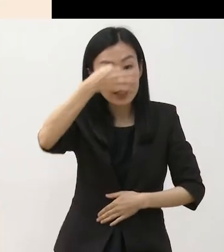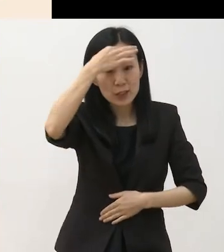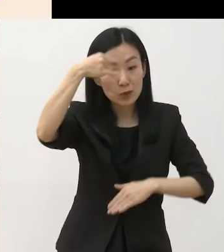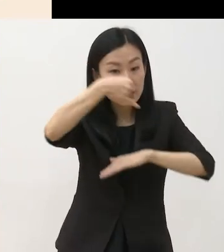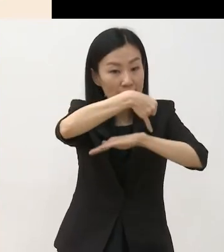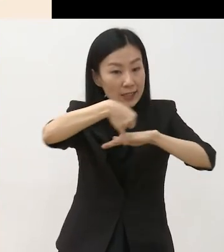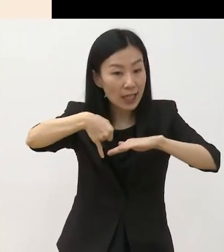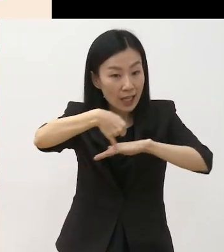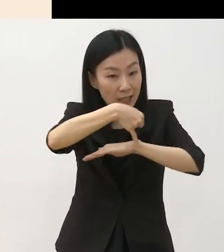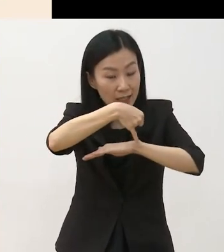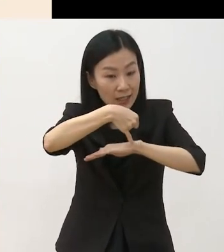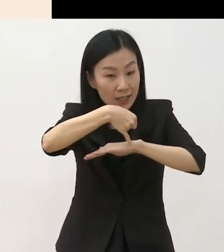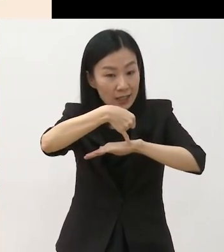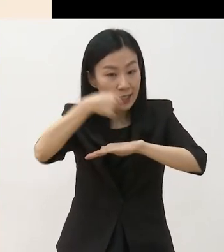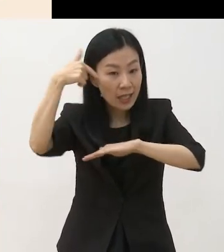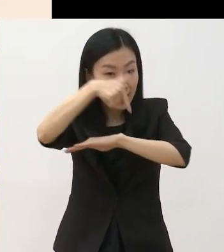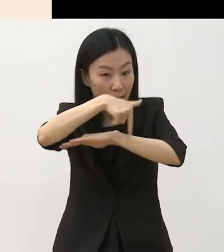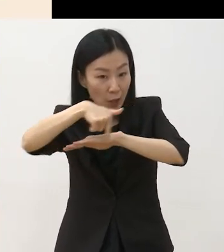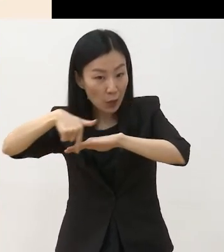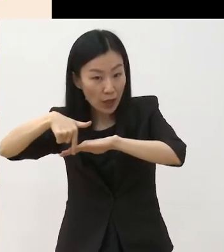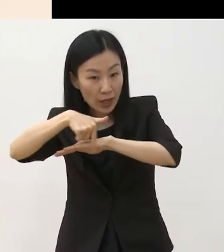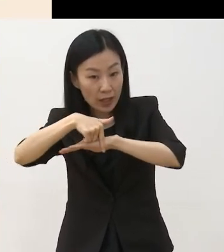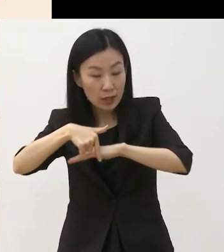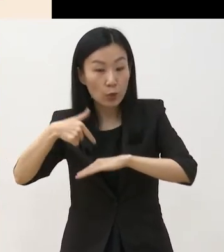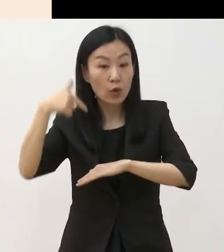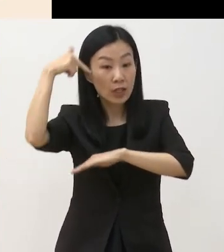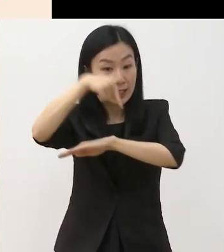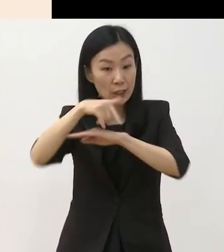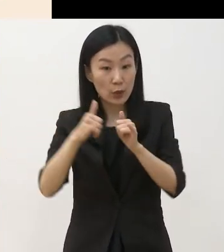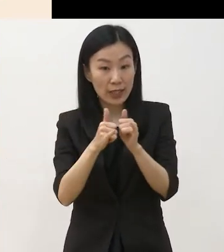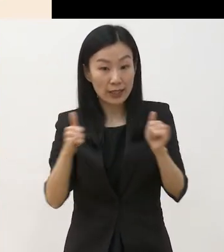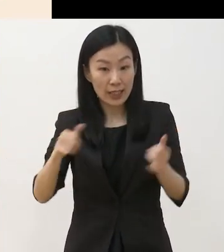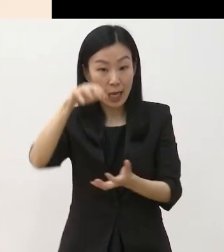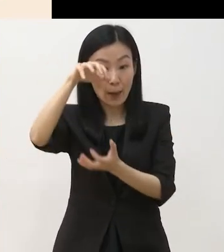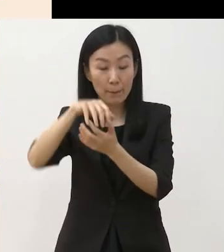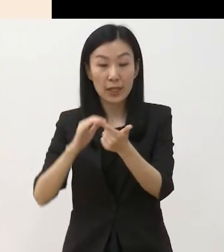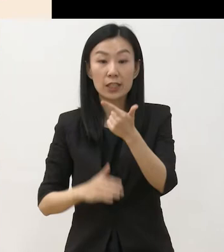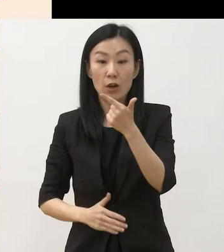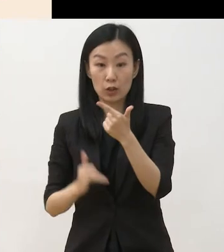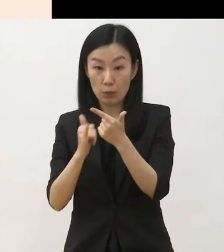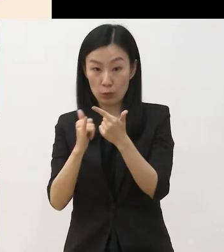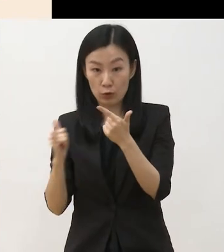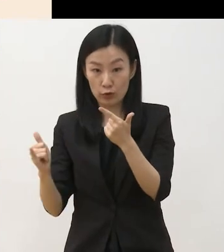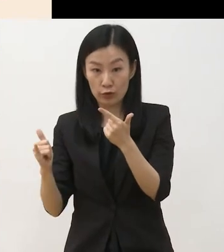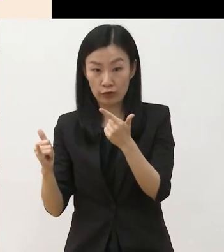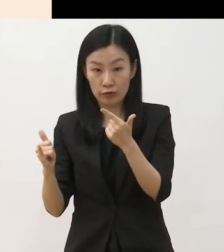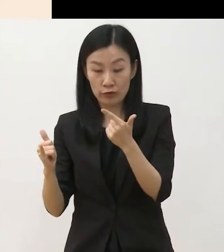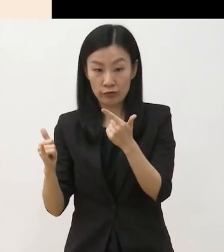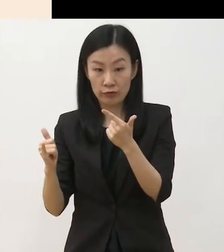기획, 그다음에 기획자 과정의 APD 분들을 6분, 총 6분.